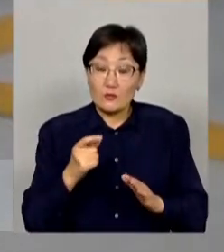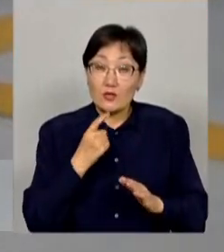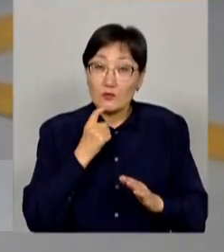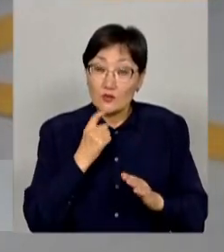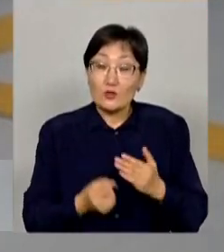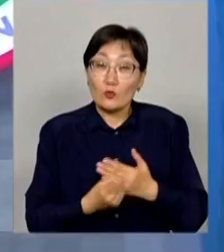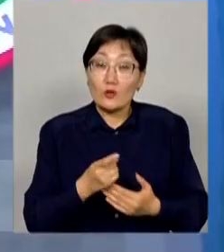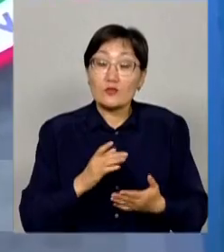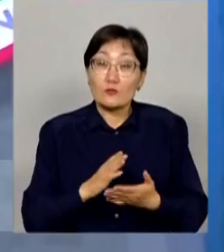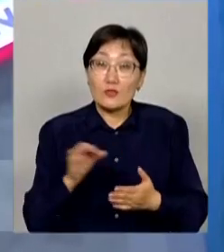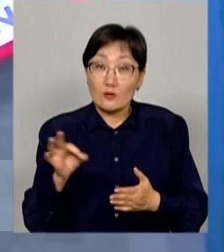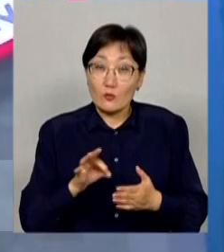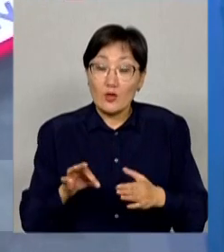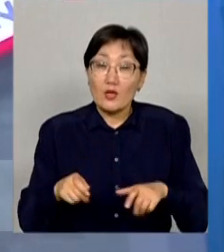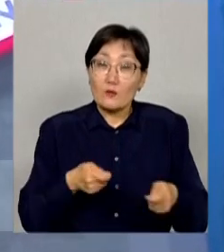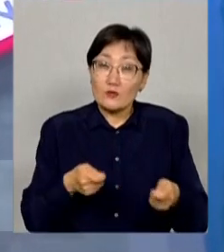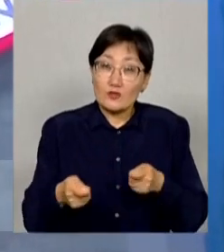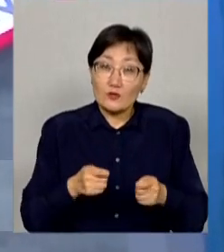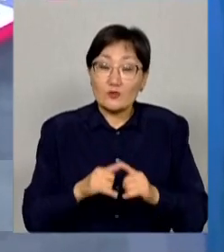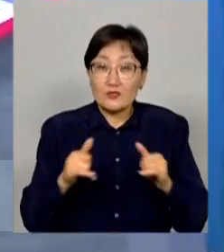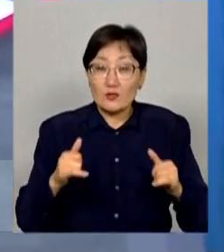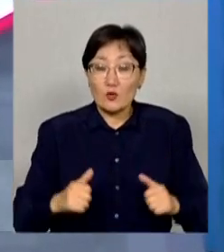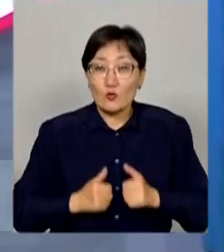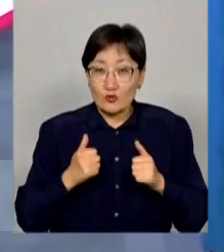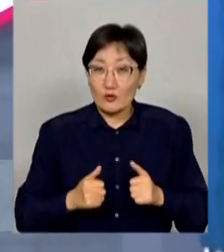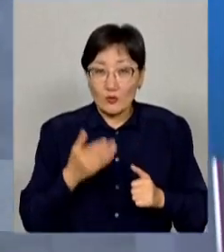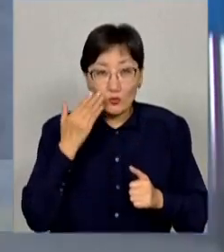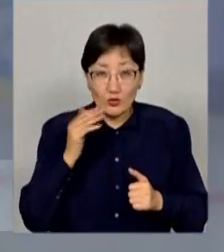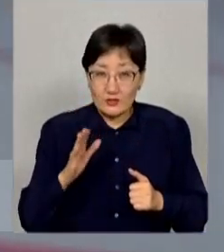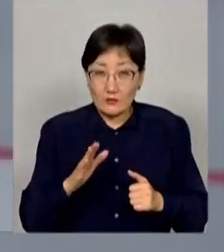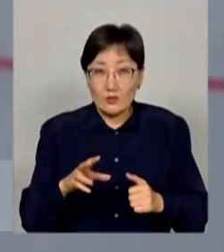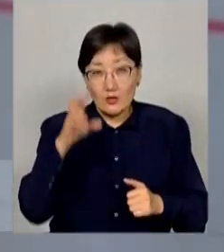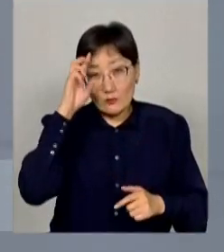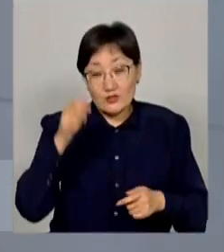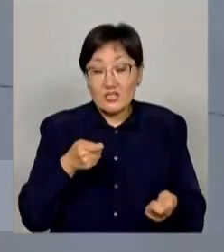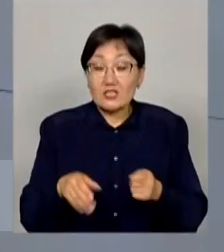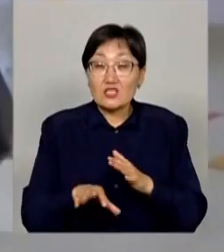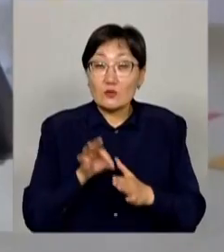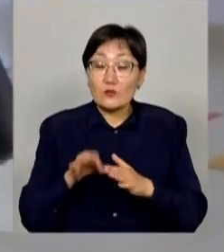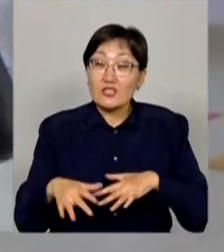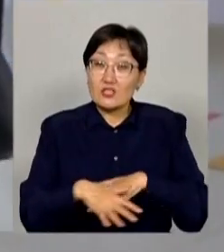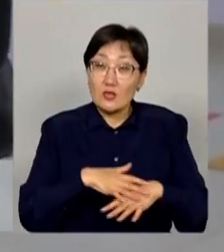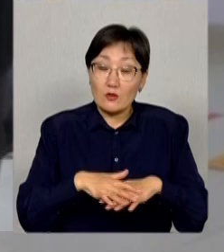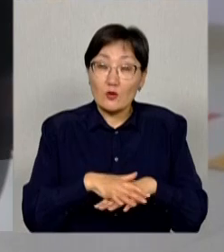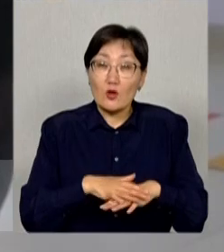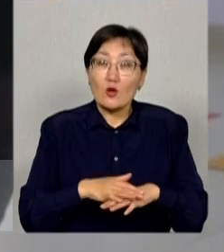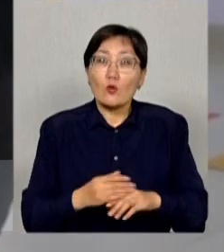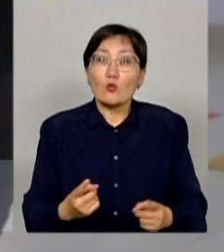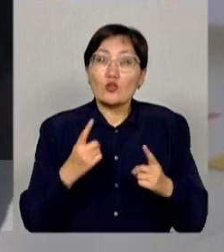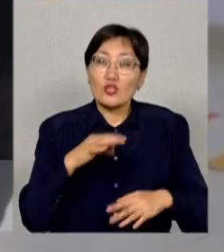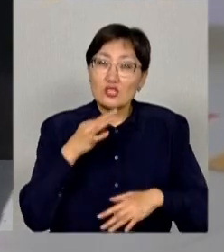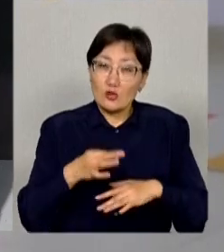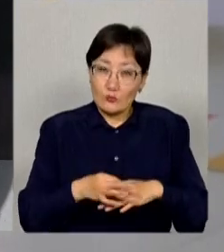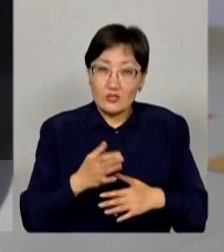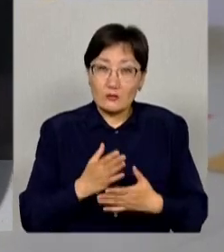туған тұста ел басқару өркениетке ұмтылу оңай емес. Сондықтан мемлекет басшысын таңдауда халық мойнына да зор